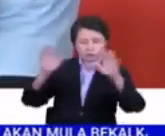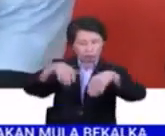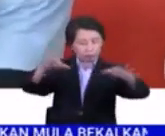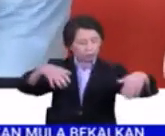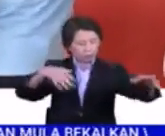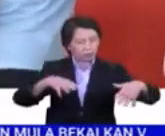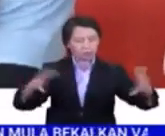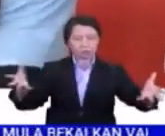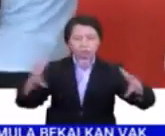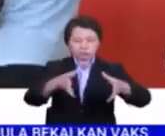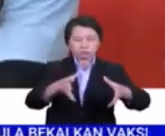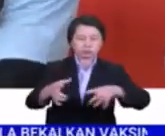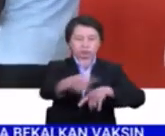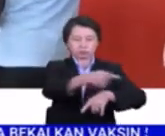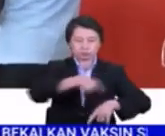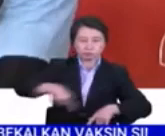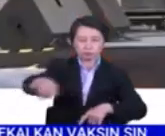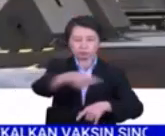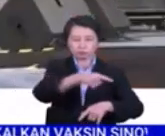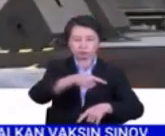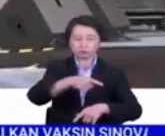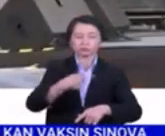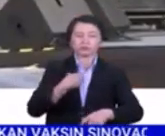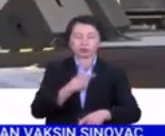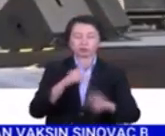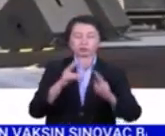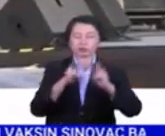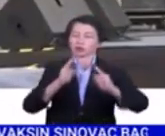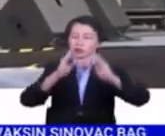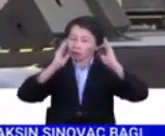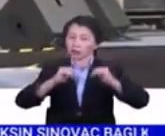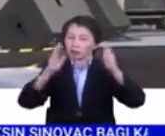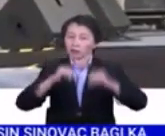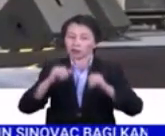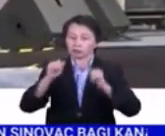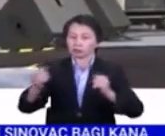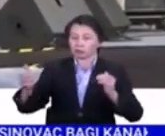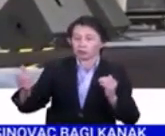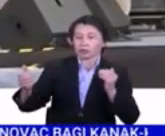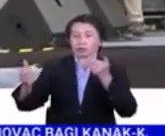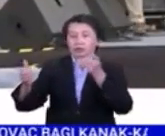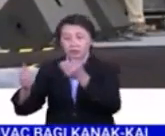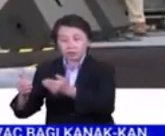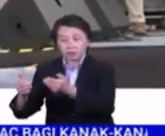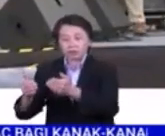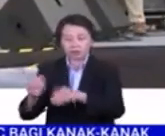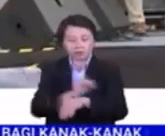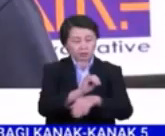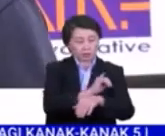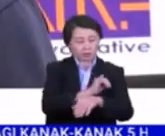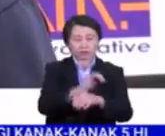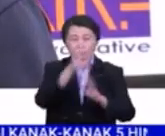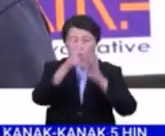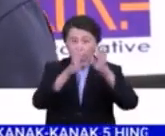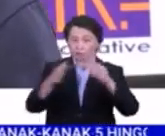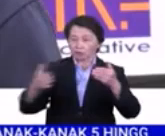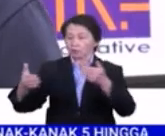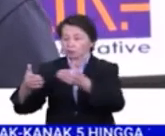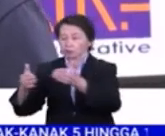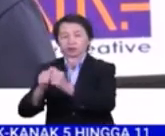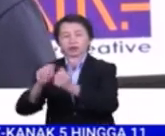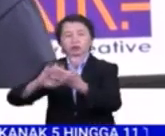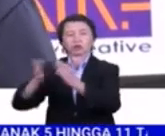kesemua pemain industri kreatif ini, kami amat berharap dapat mendekatkan lagi industri kreatif ini kepada komuniti